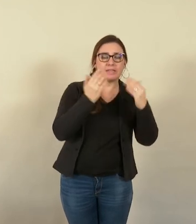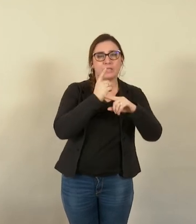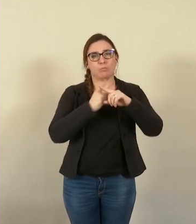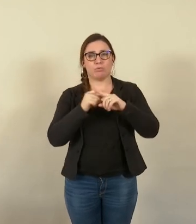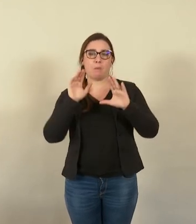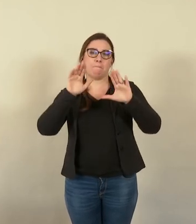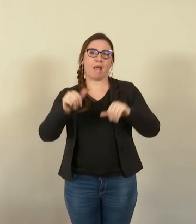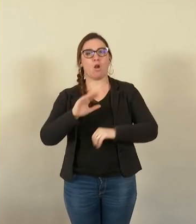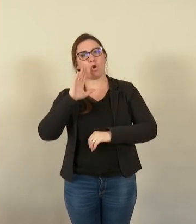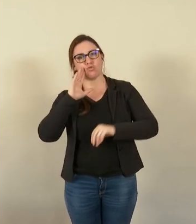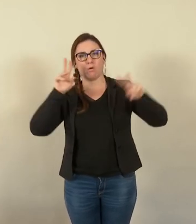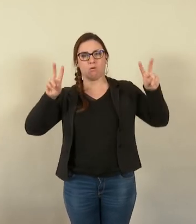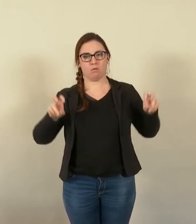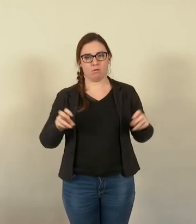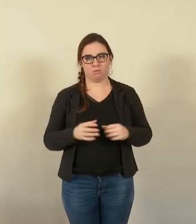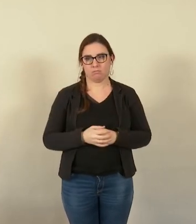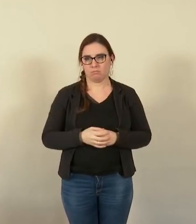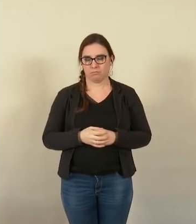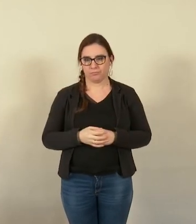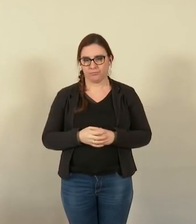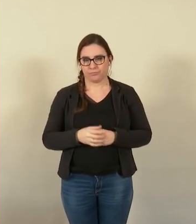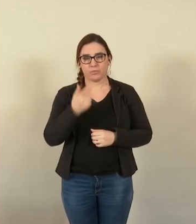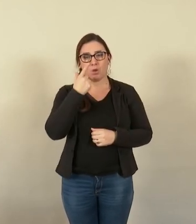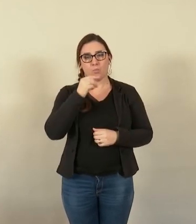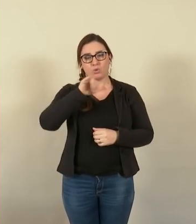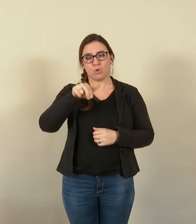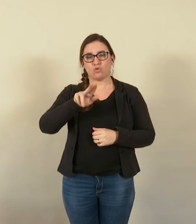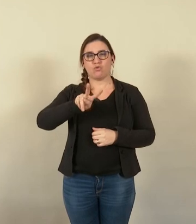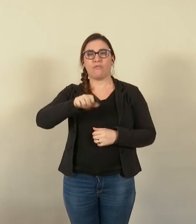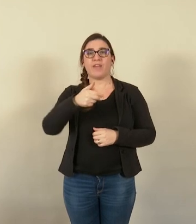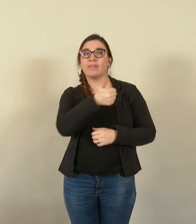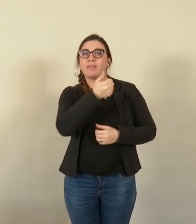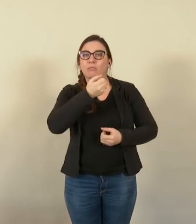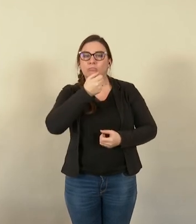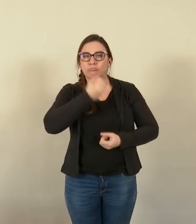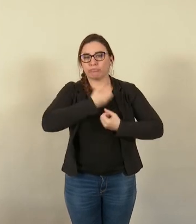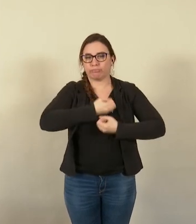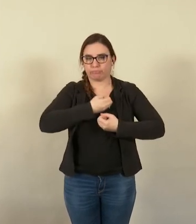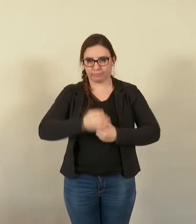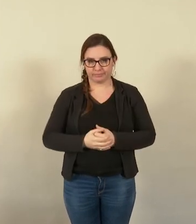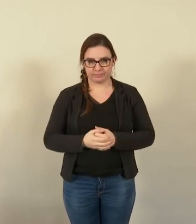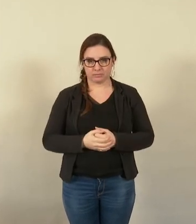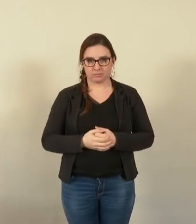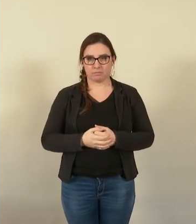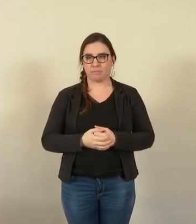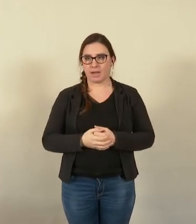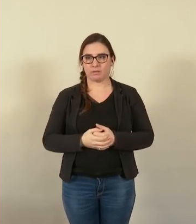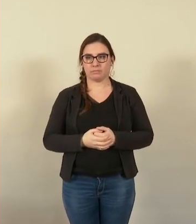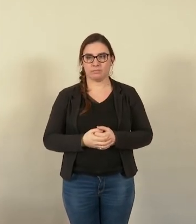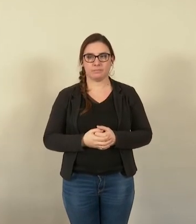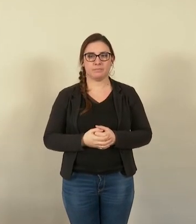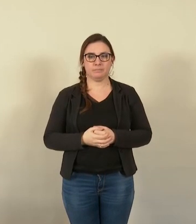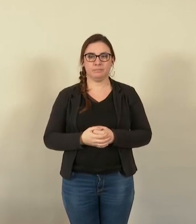qui prend la parole en premier monsieur Juven vous avez la parole oui bonjour à toutes et à